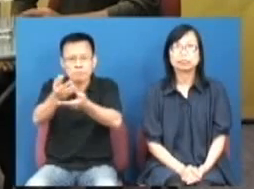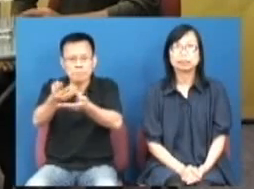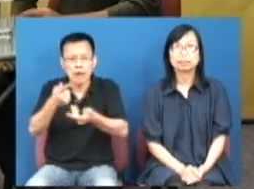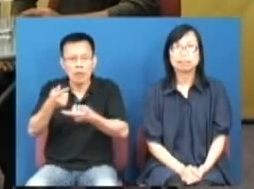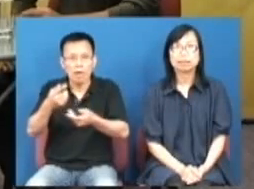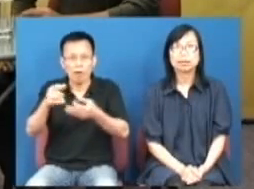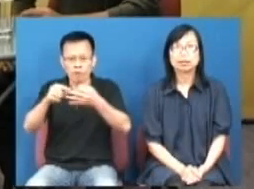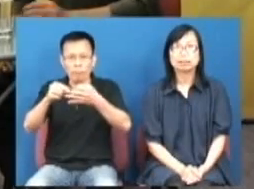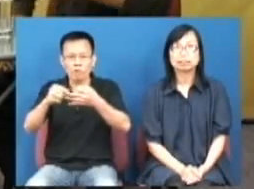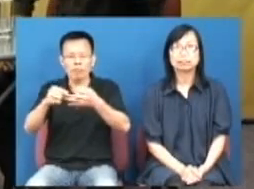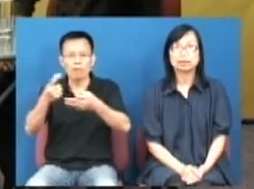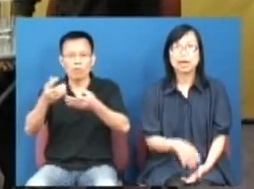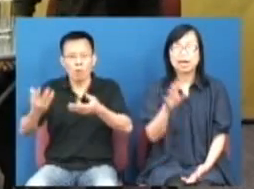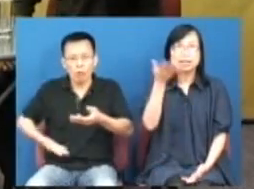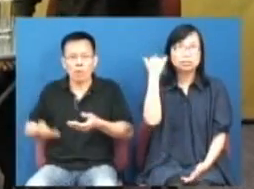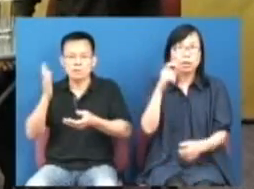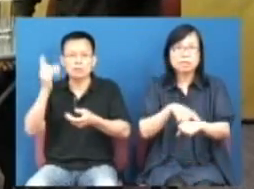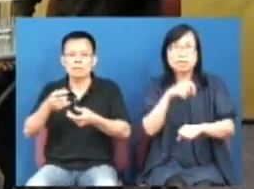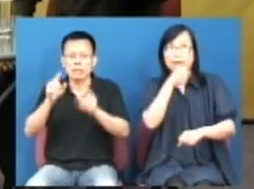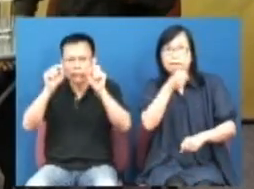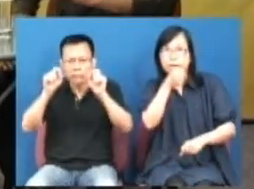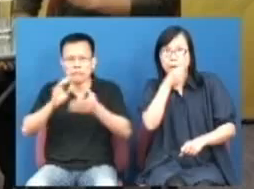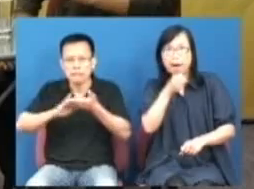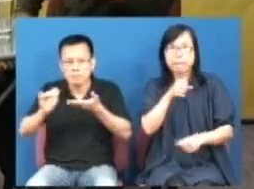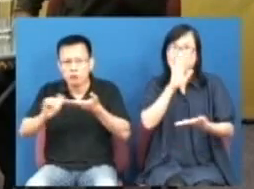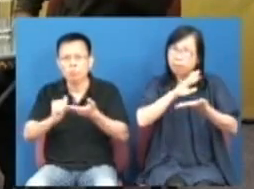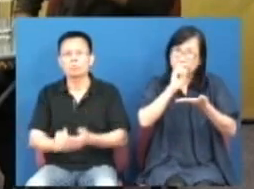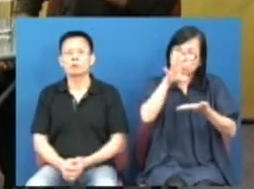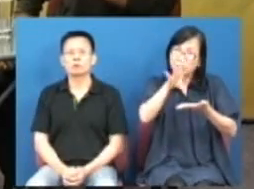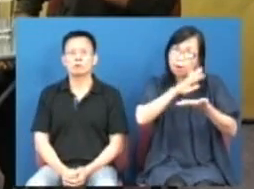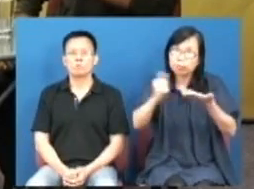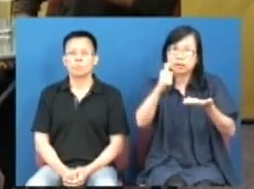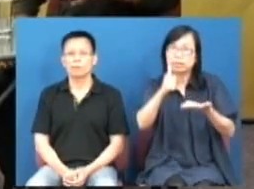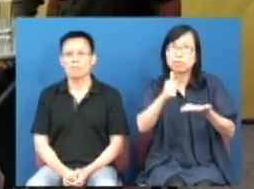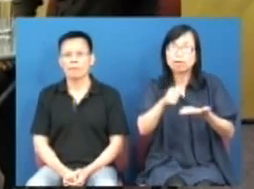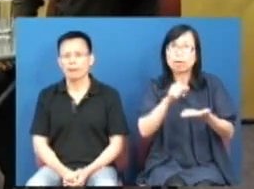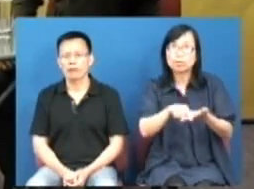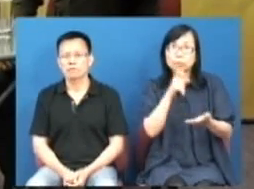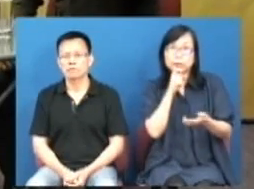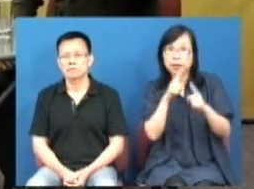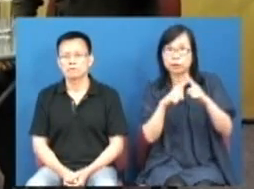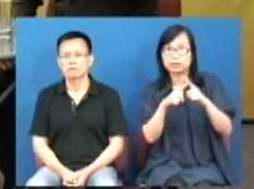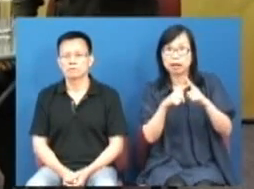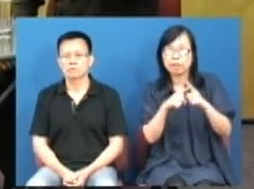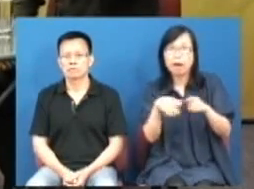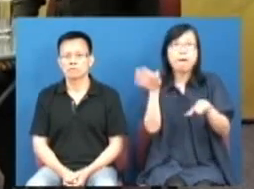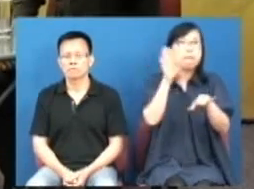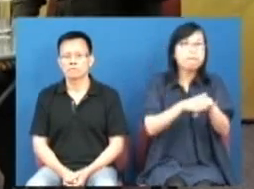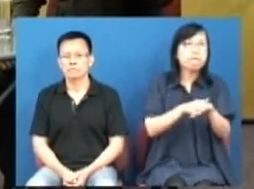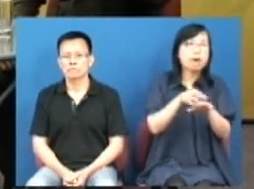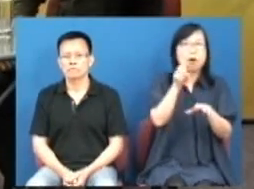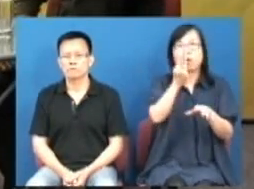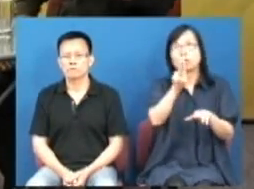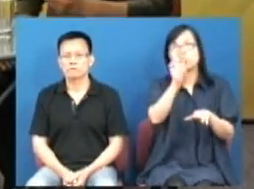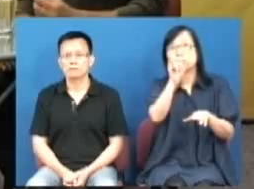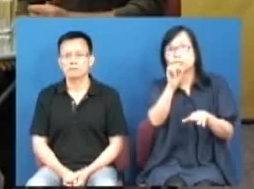斷估啊！叫我哋真係。 但係其實當時咧喺訪問咗啲記者問得好清楚，記者追得好仔細。喂，如果有人擺啲片上 YouTube， 咁會唔會